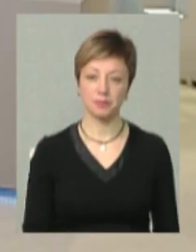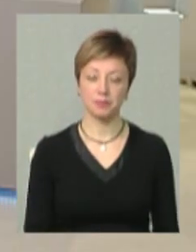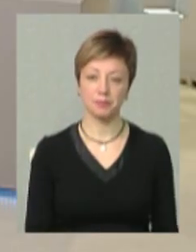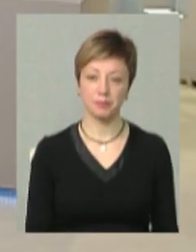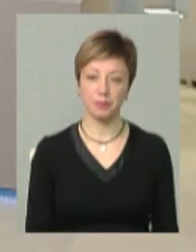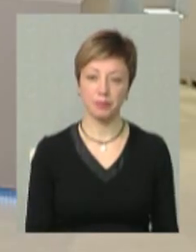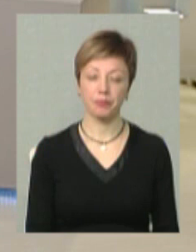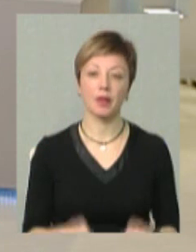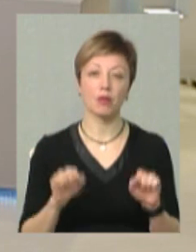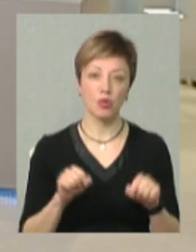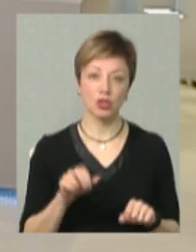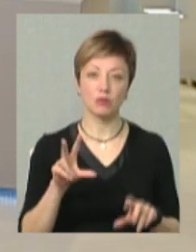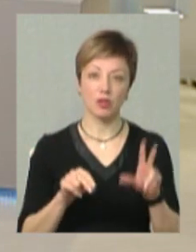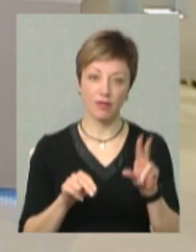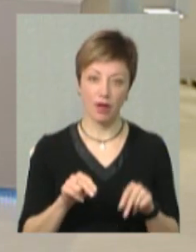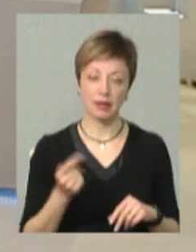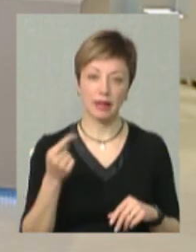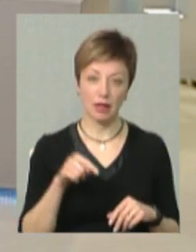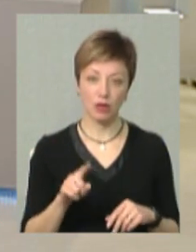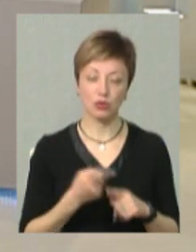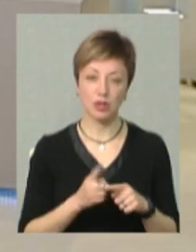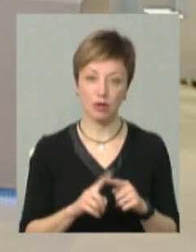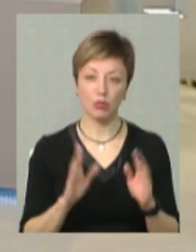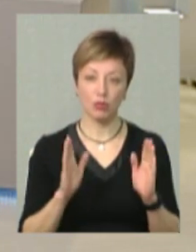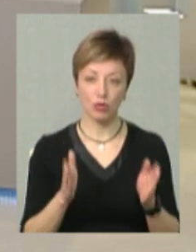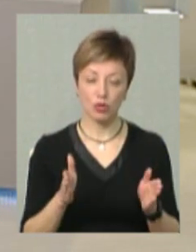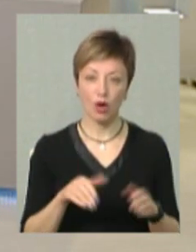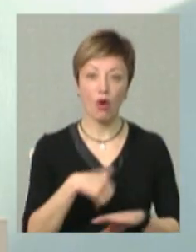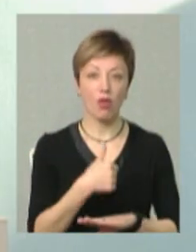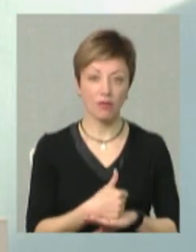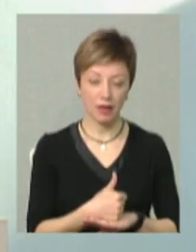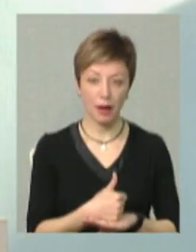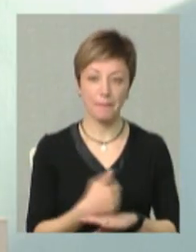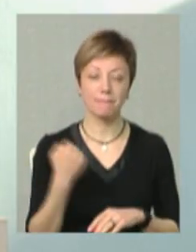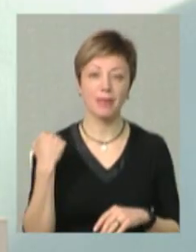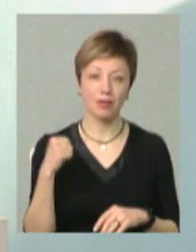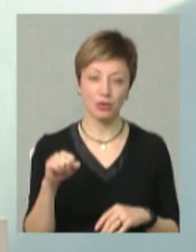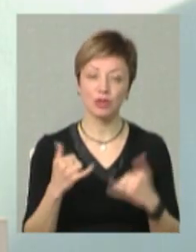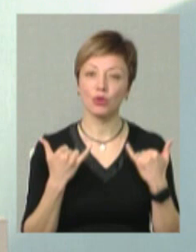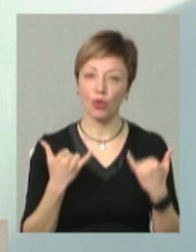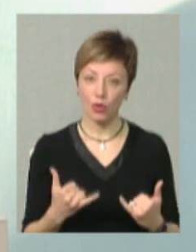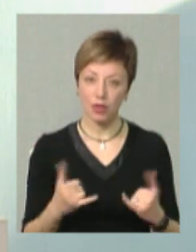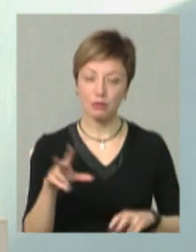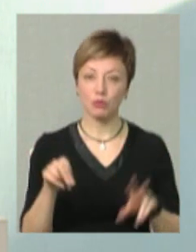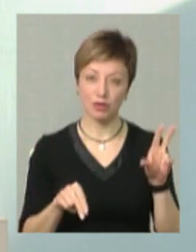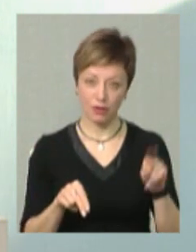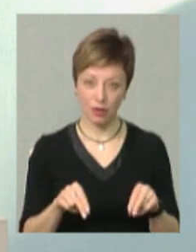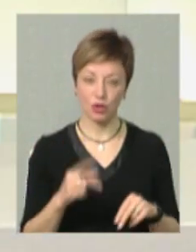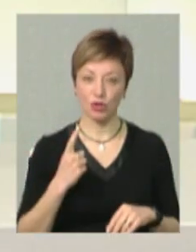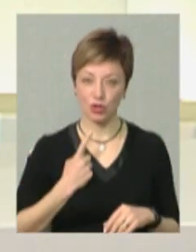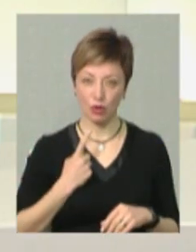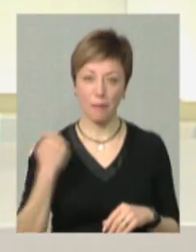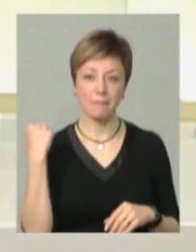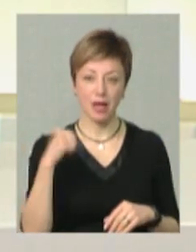Тобто можна сподіватися на те, що це буде. Головне – перемогти. Наразі сьогодні ми сподіваємося,